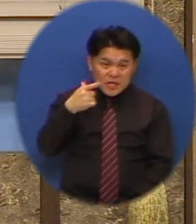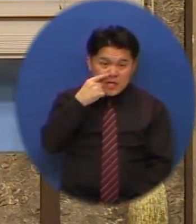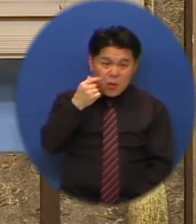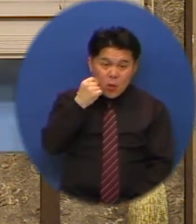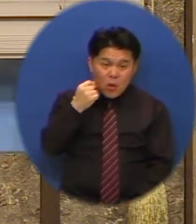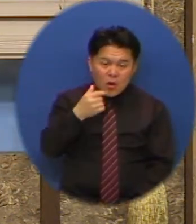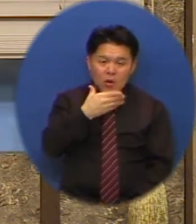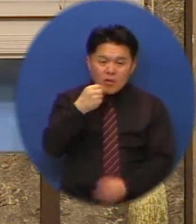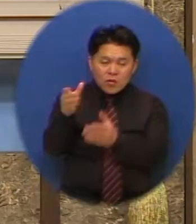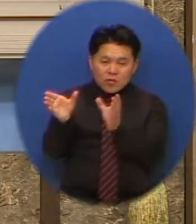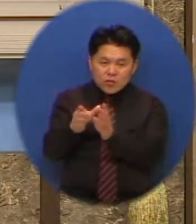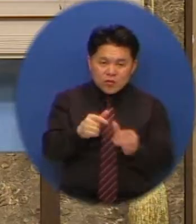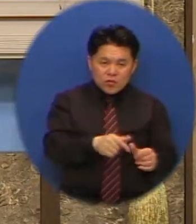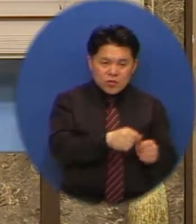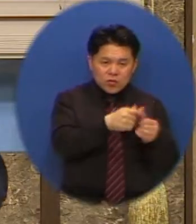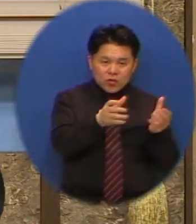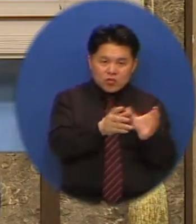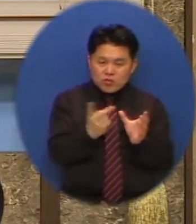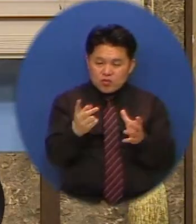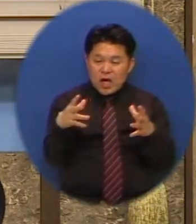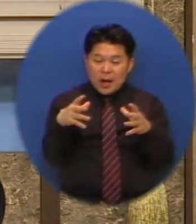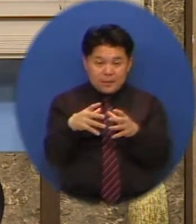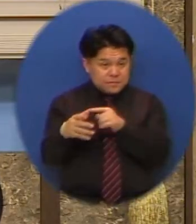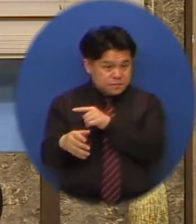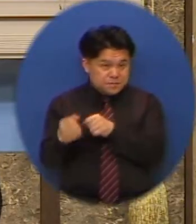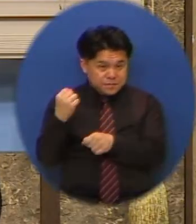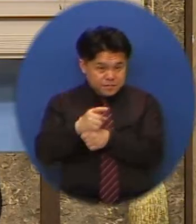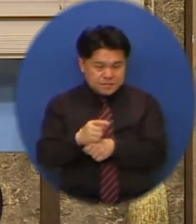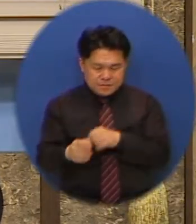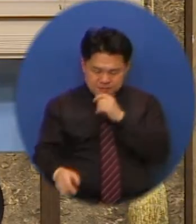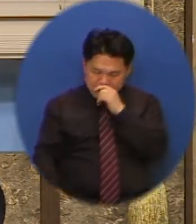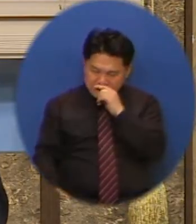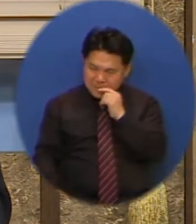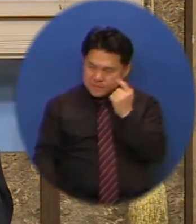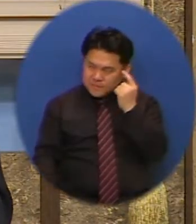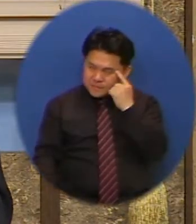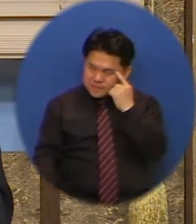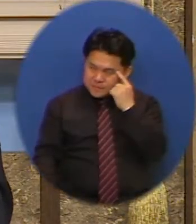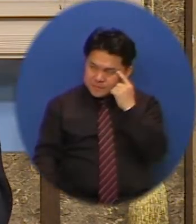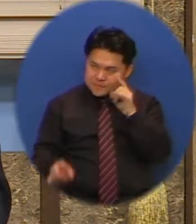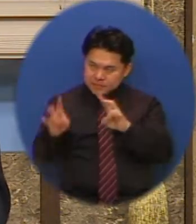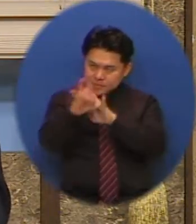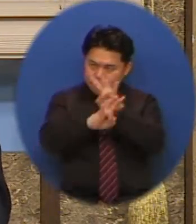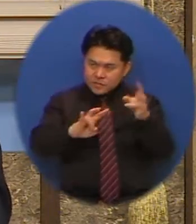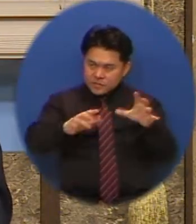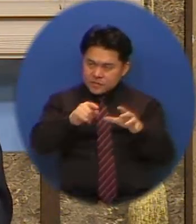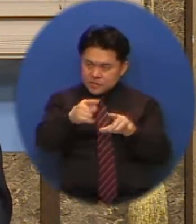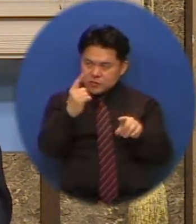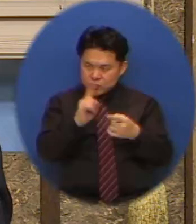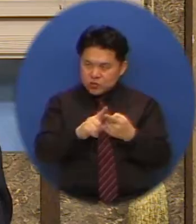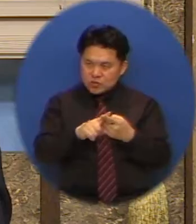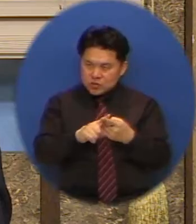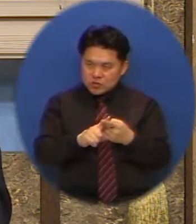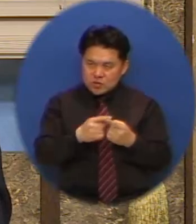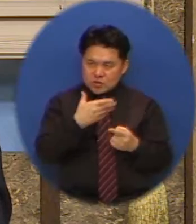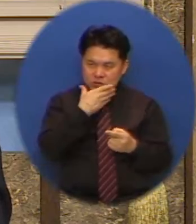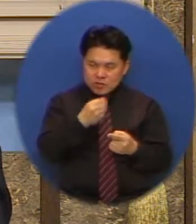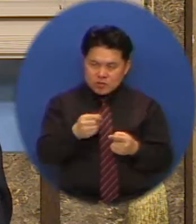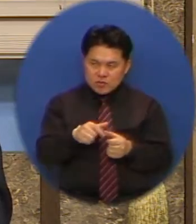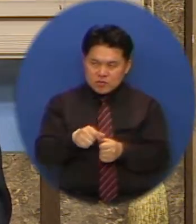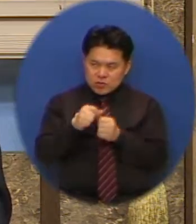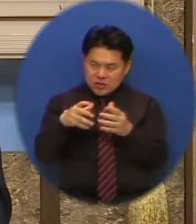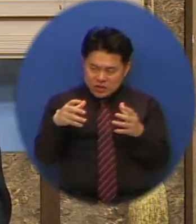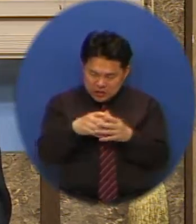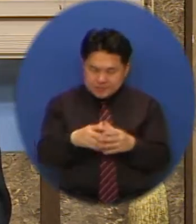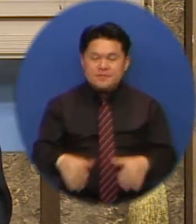고용부가 하나 부서가 예. 됐습니다. 제 기억에 네덜란드도 네. 그렇고요. 그래서 지금